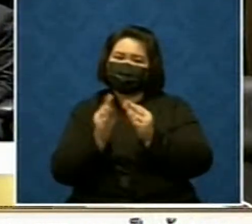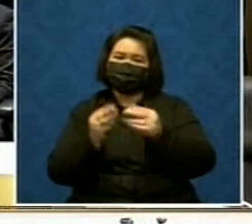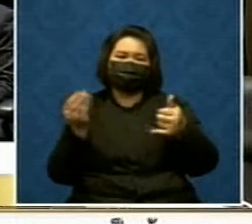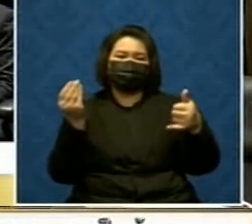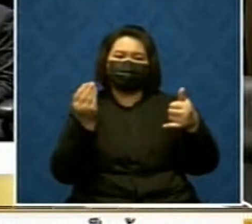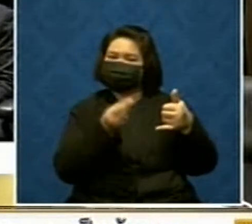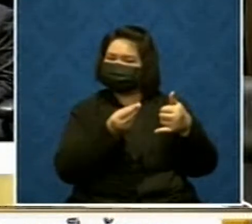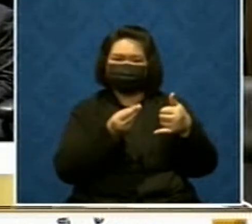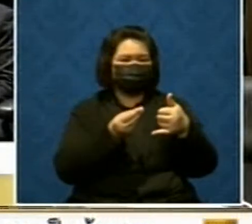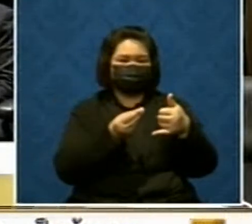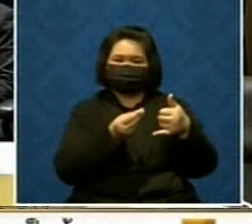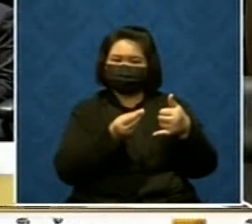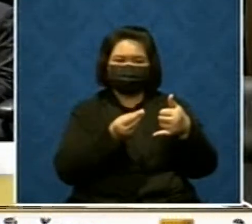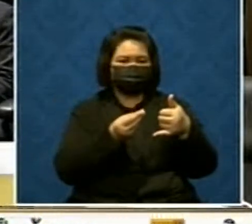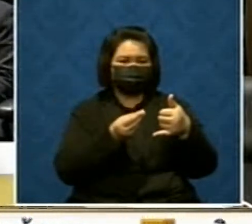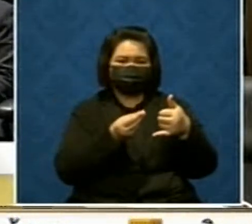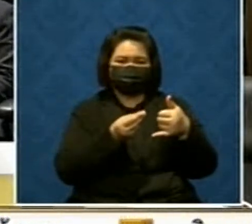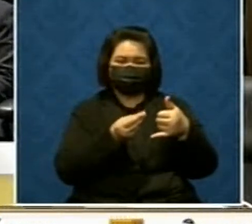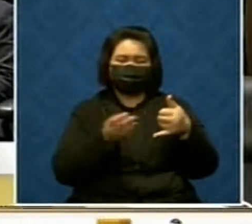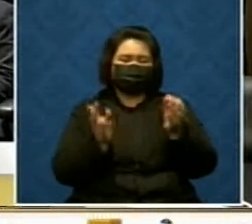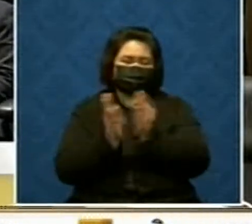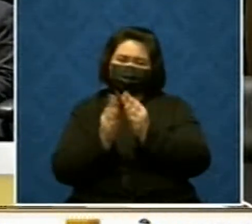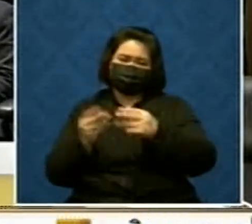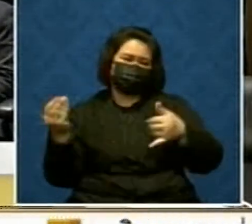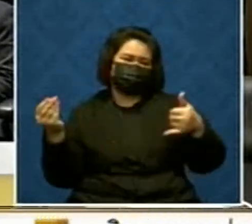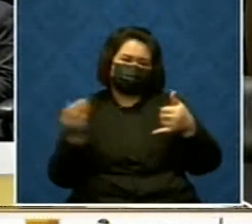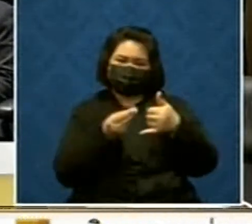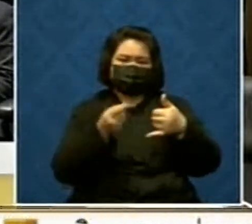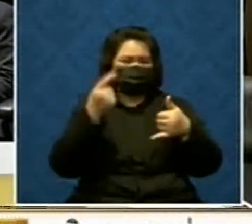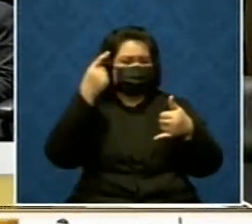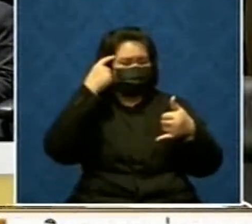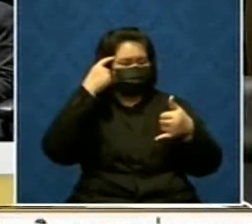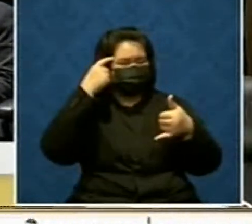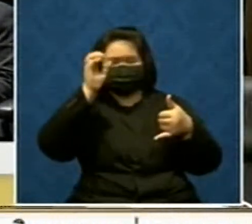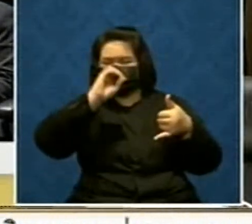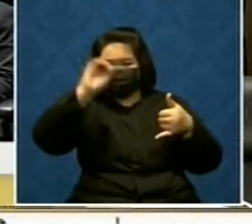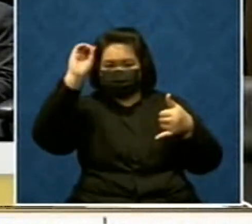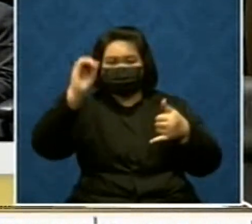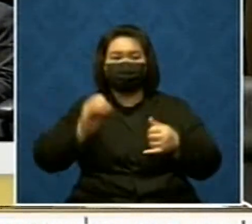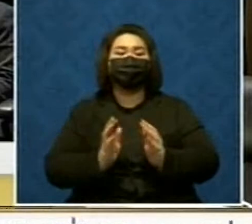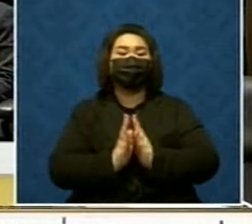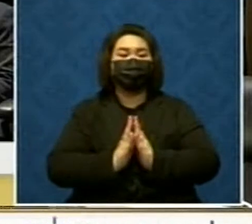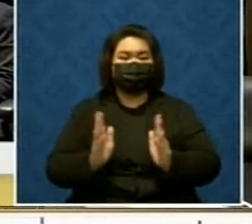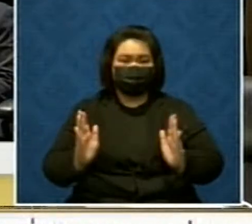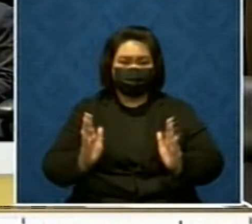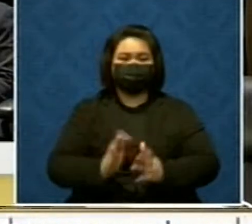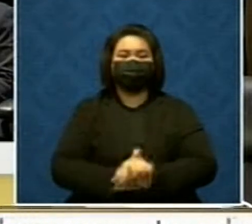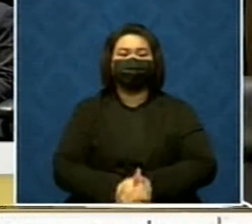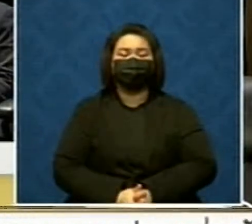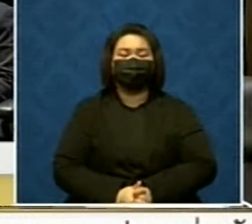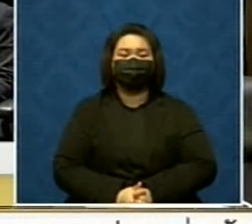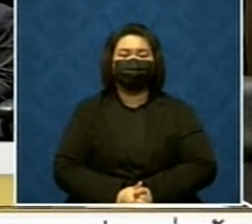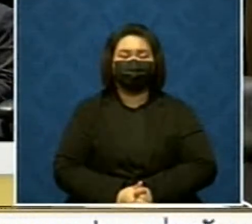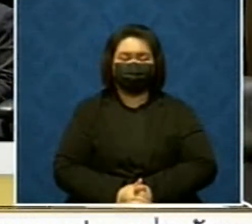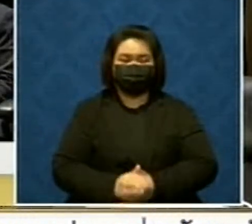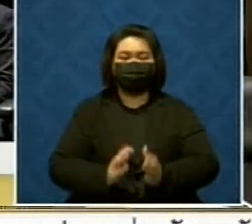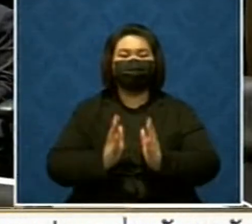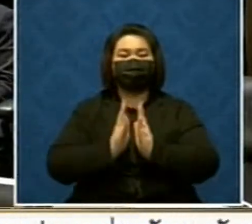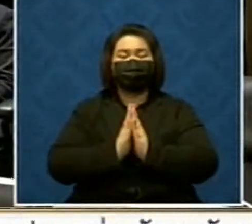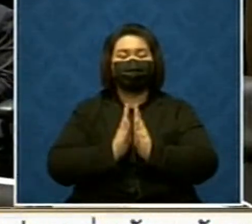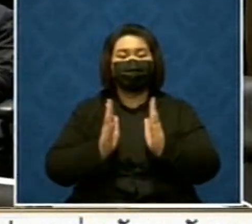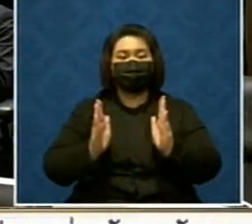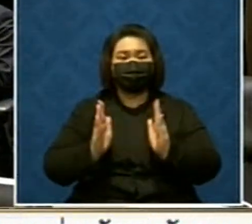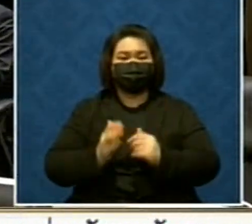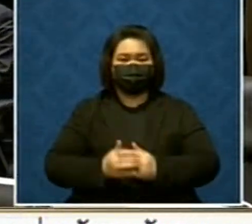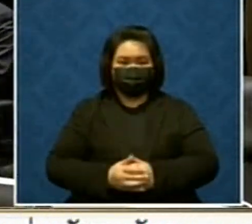พลเอกประยุทธ์แม้แต่นิดเดียวแม้แต่คิดก็ยังไม่ให้ขอบพระคุณครับท่านประธานครับ ครับขอบคุณครับต่อไป